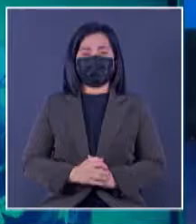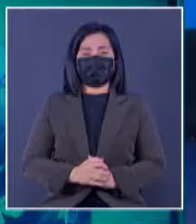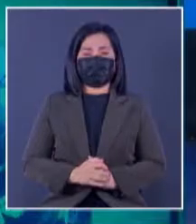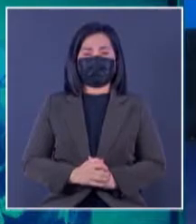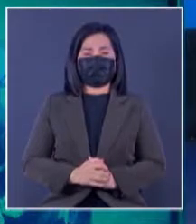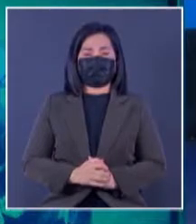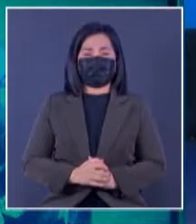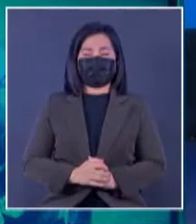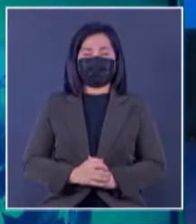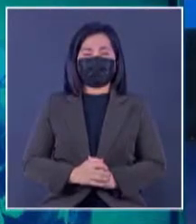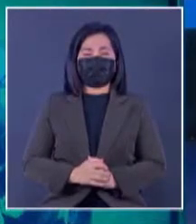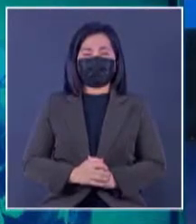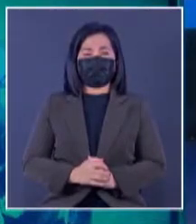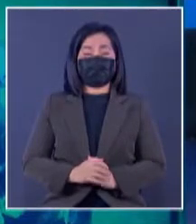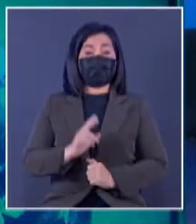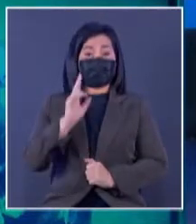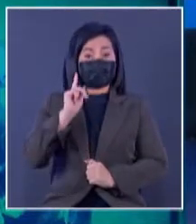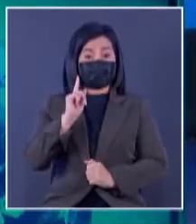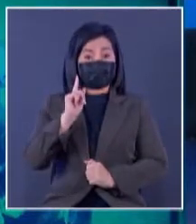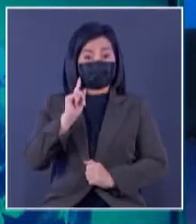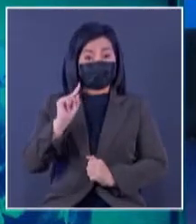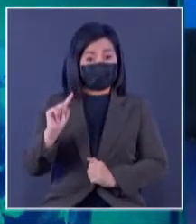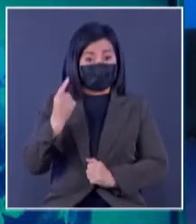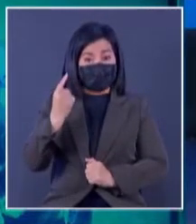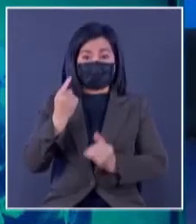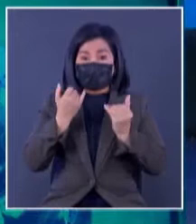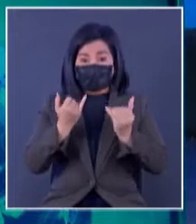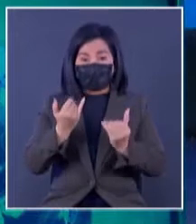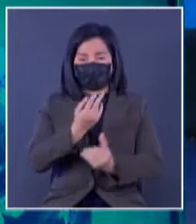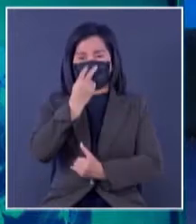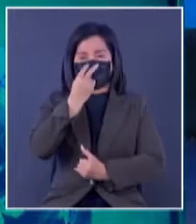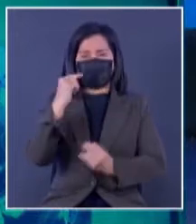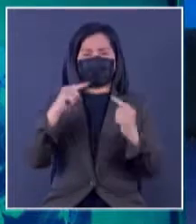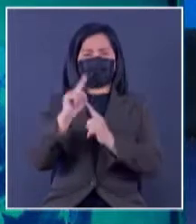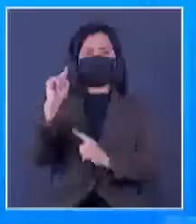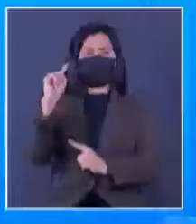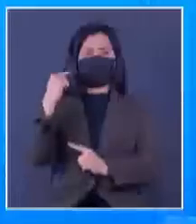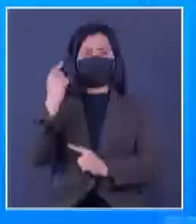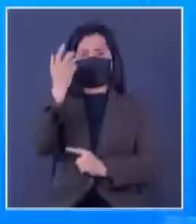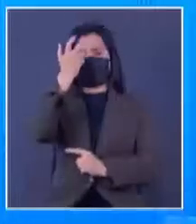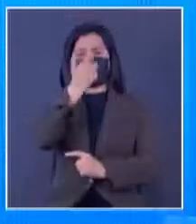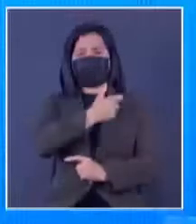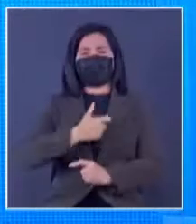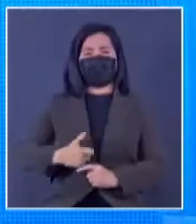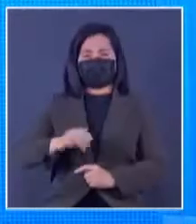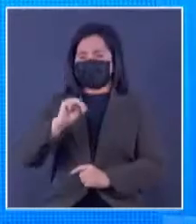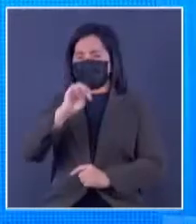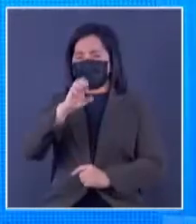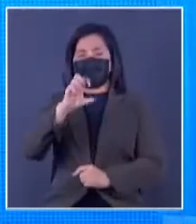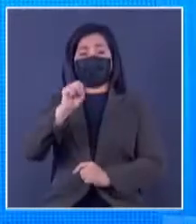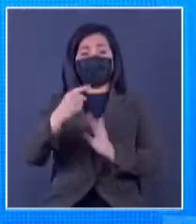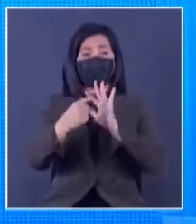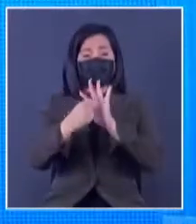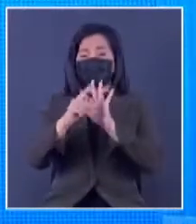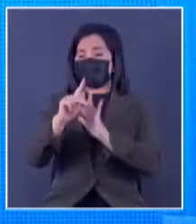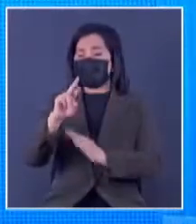พระเขาแรกในช่วงนี้ค่ะจะพาคุณผู้ชมไปติดตามกรณีของน้ำมิสแกรนด์ค่ะที่เมื่อวานนี้ได้เดินทางไปที่สภ.